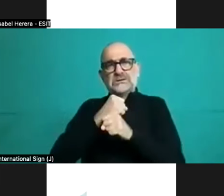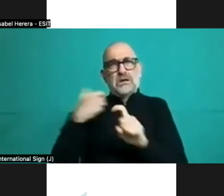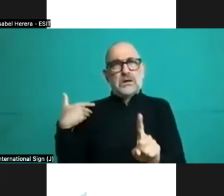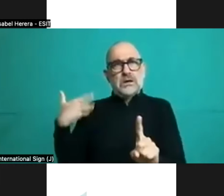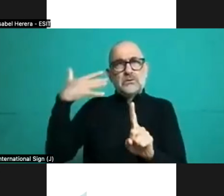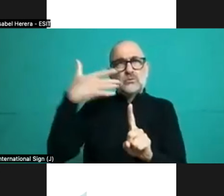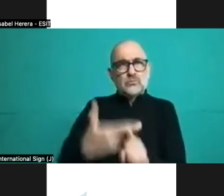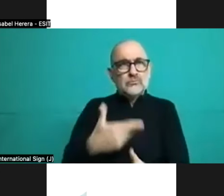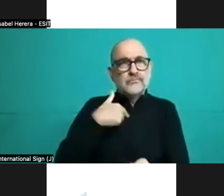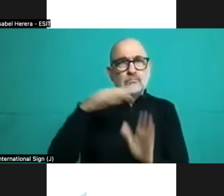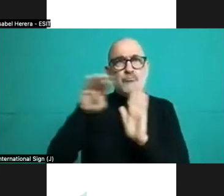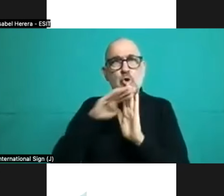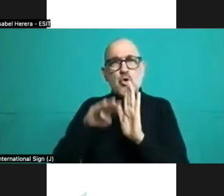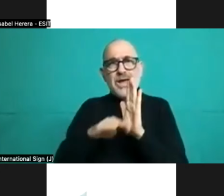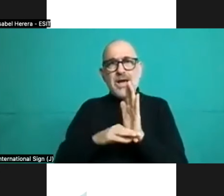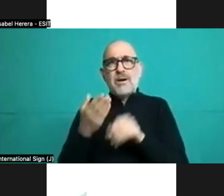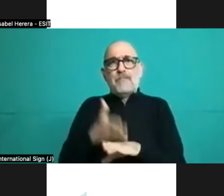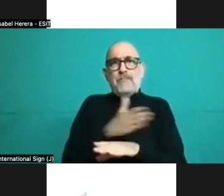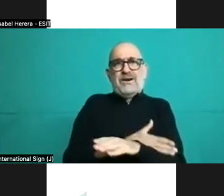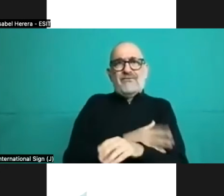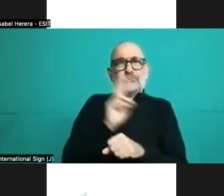contrôle en matière de...